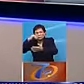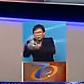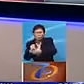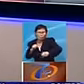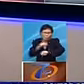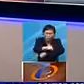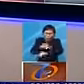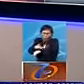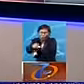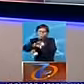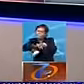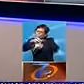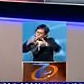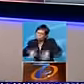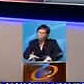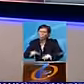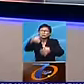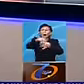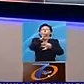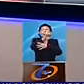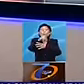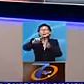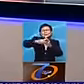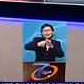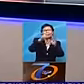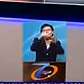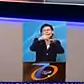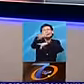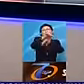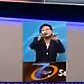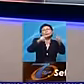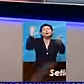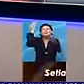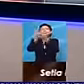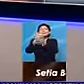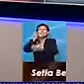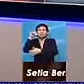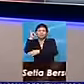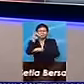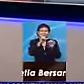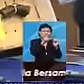digempur Polis Diraja Malaysia dalam operasi yang bermula Sabtu lalu sehingga semalam.